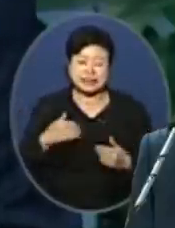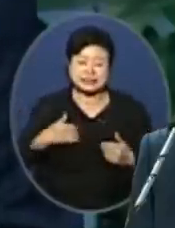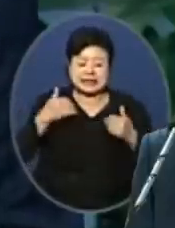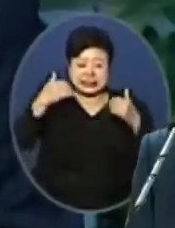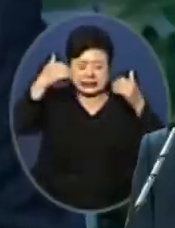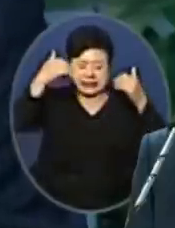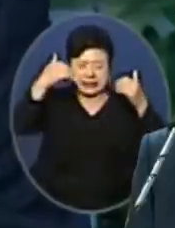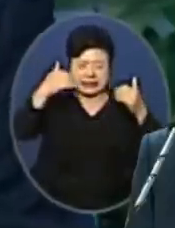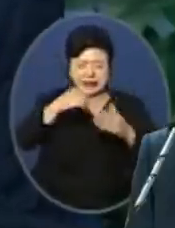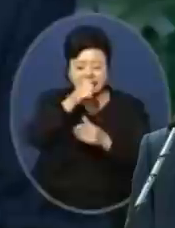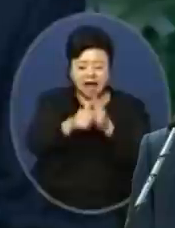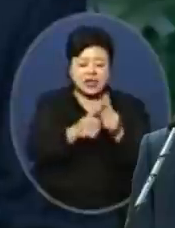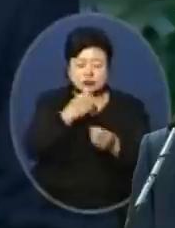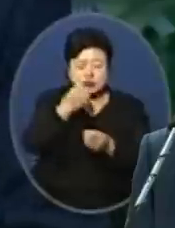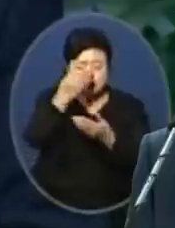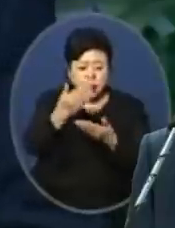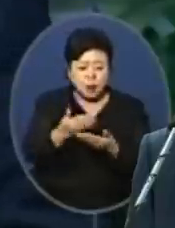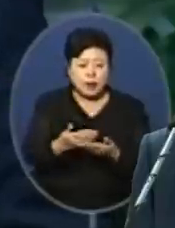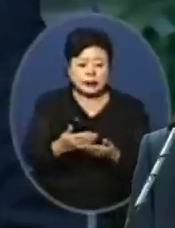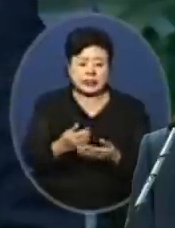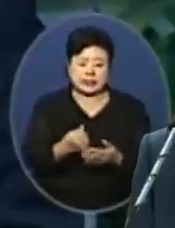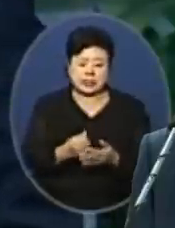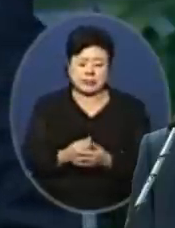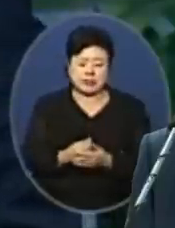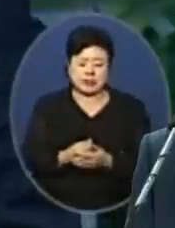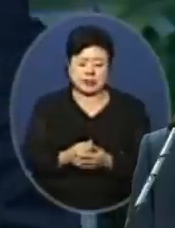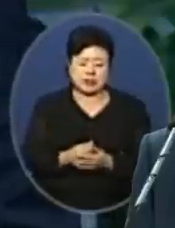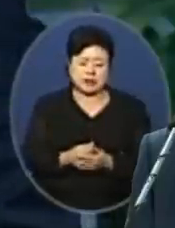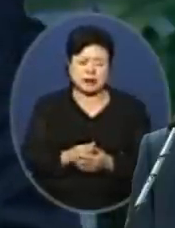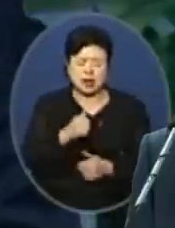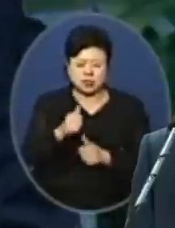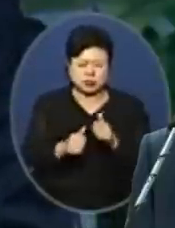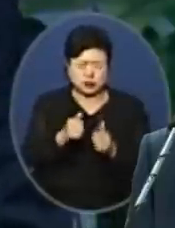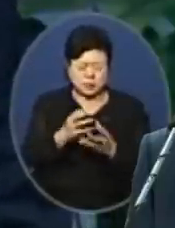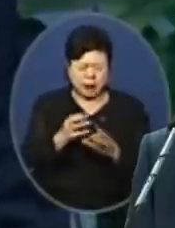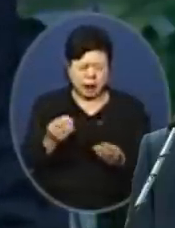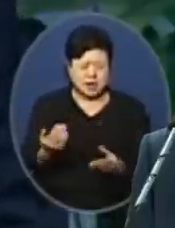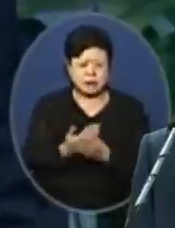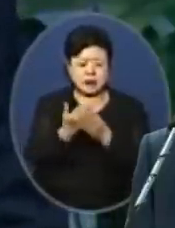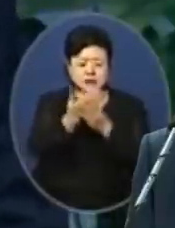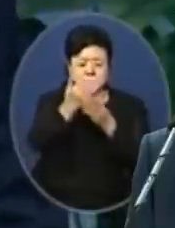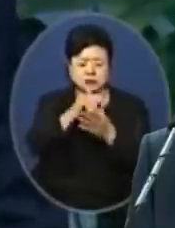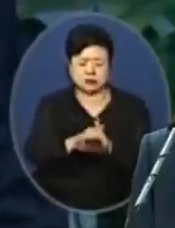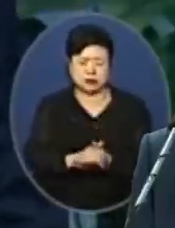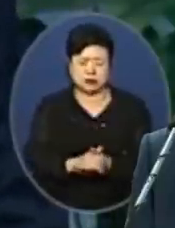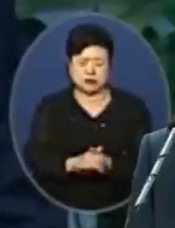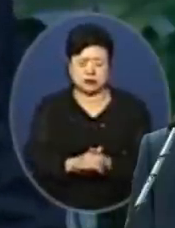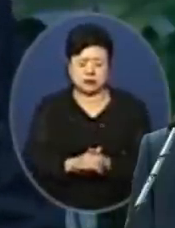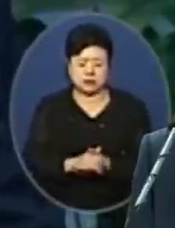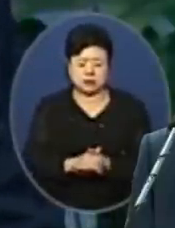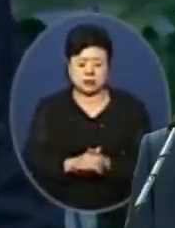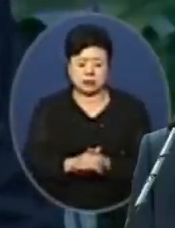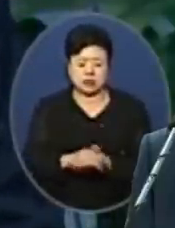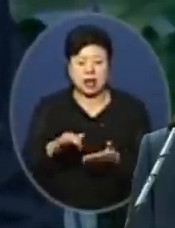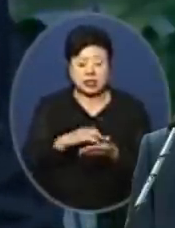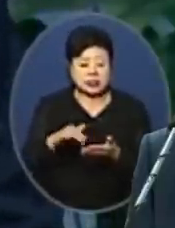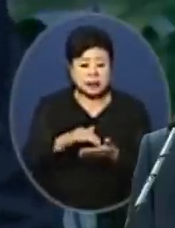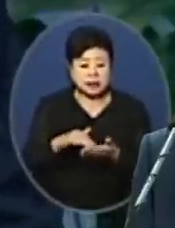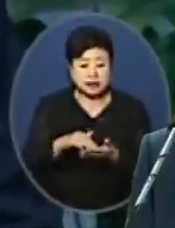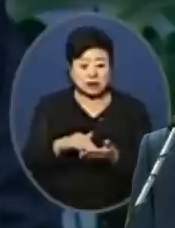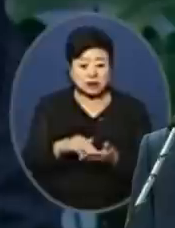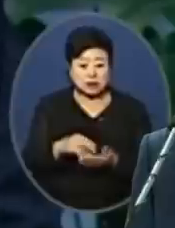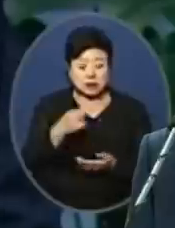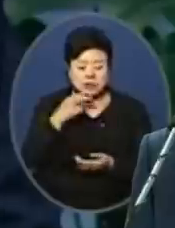자랐는데 하나님이 축복을 해주어서 얼마나 자손들이 번창했던지 정확한 계산은 나와 있지